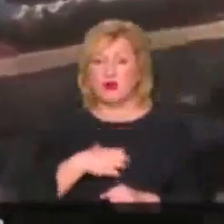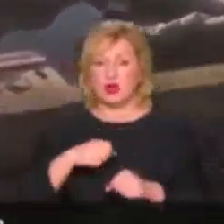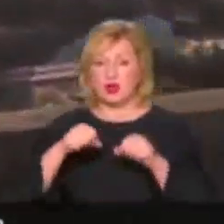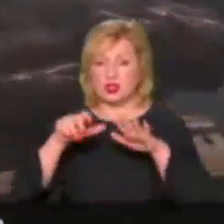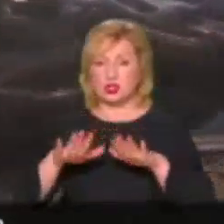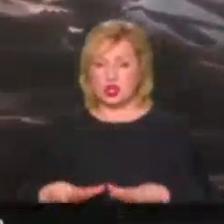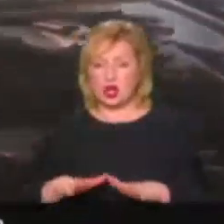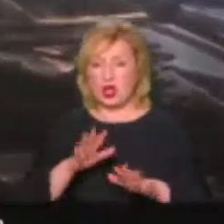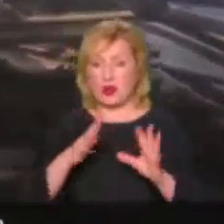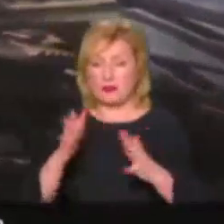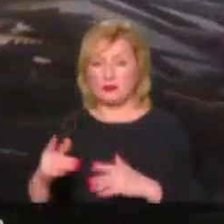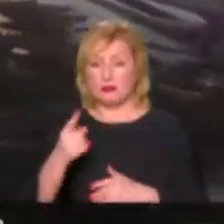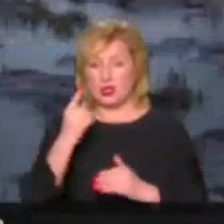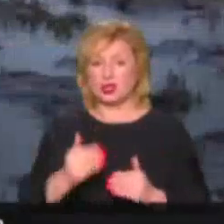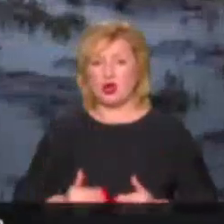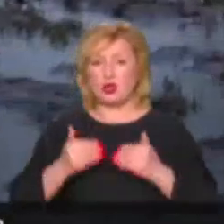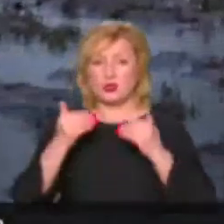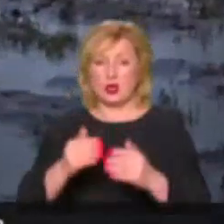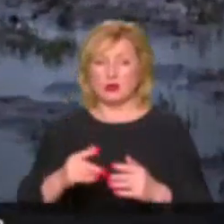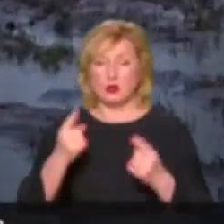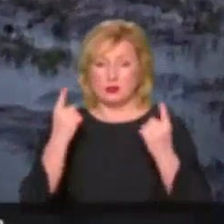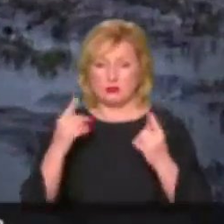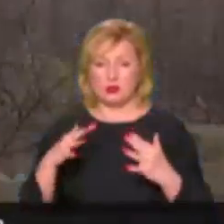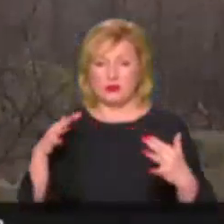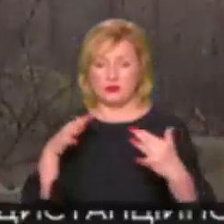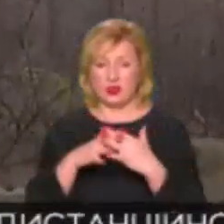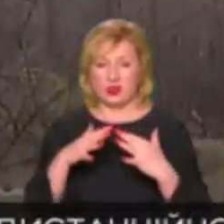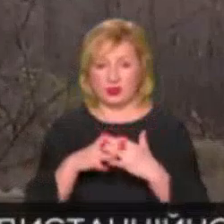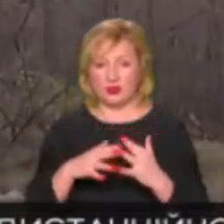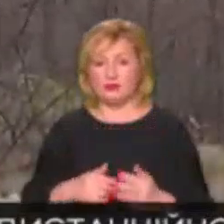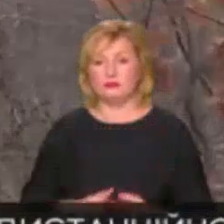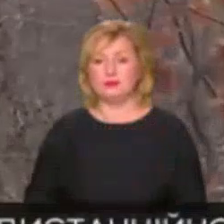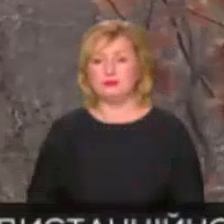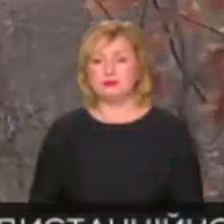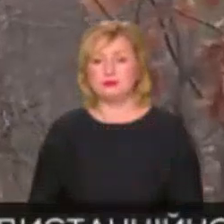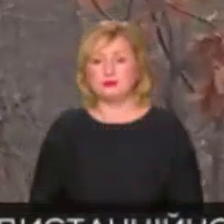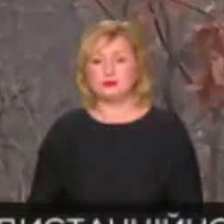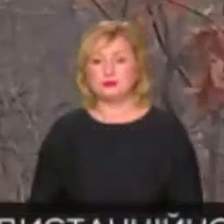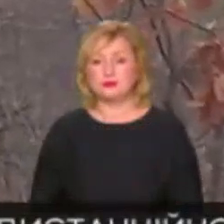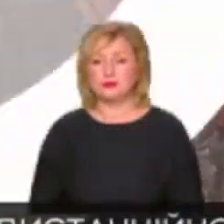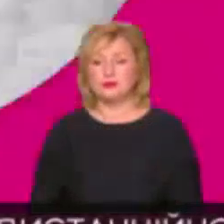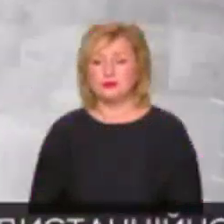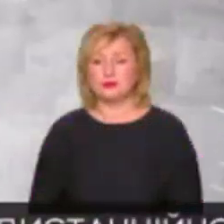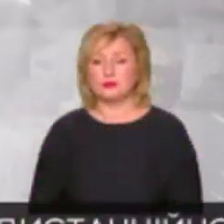поодинокі випадки завдяки волонтерам або закордонним меценатам. Але люди повертаються додому. Частіше